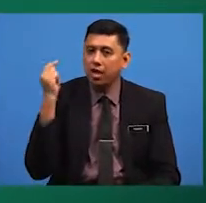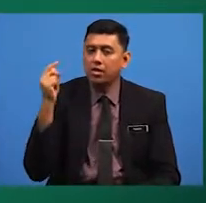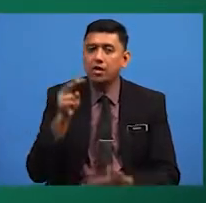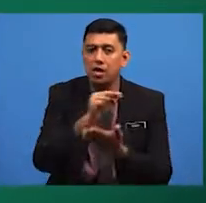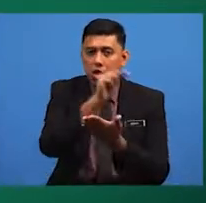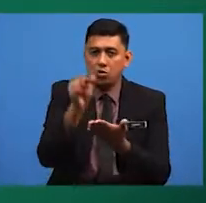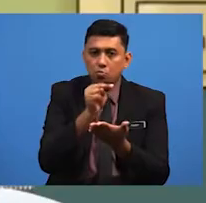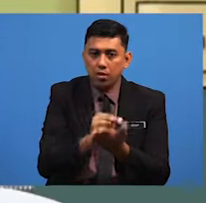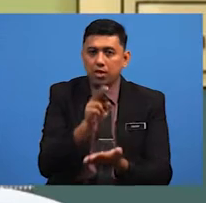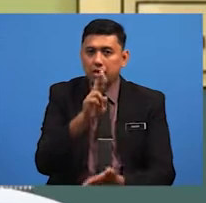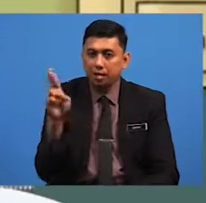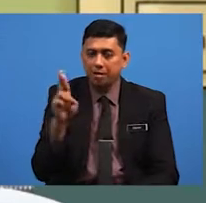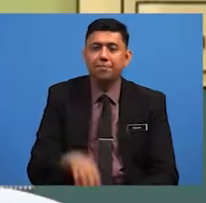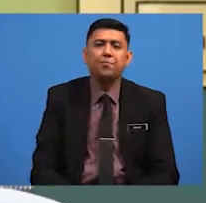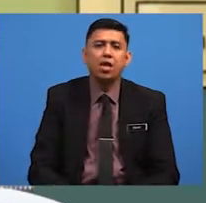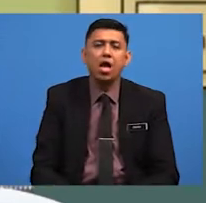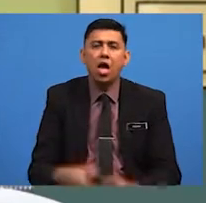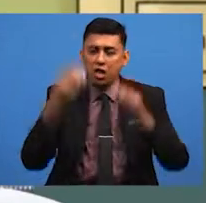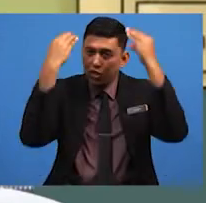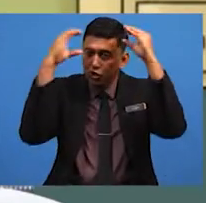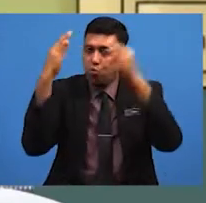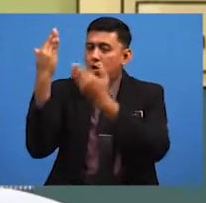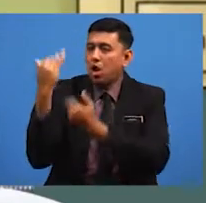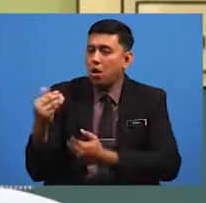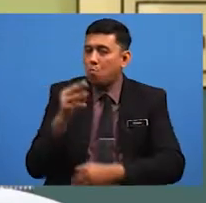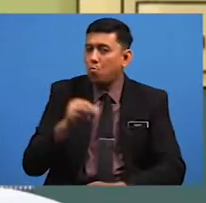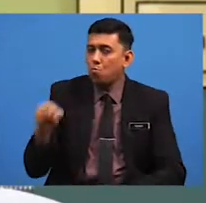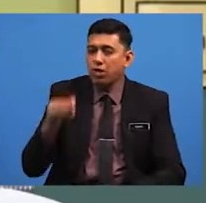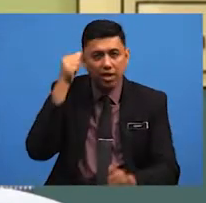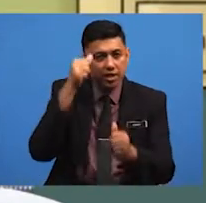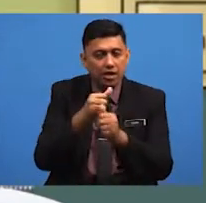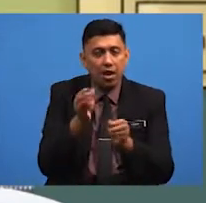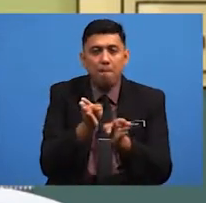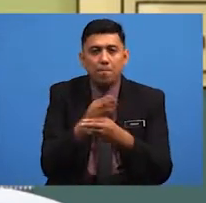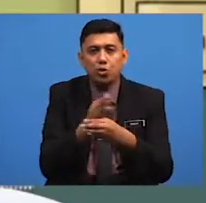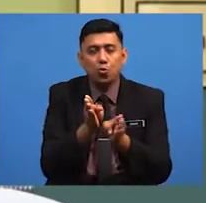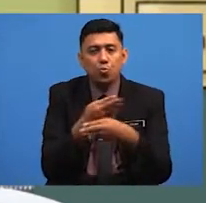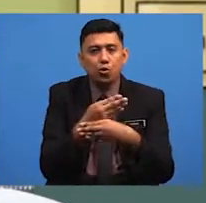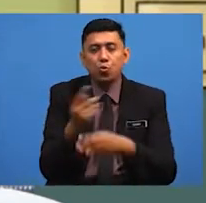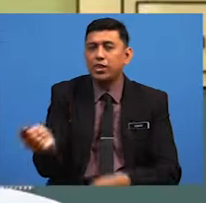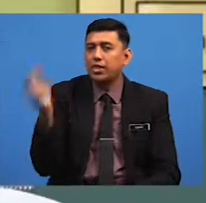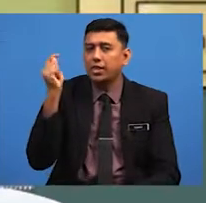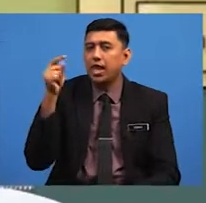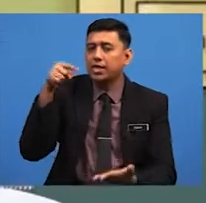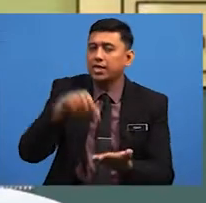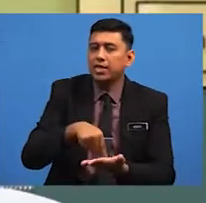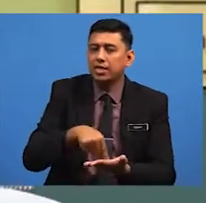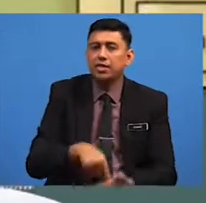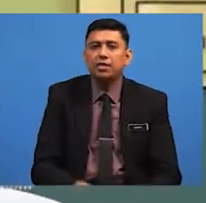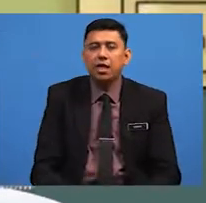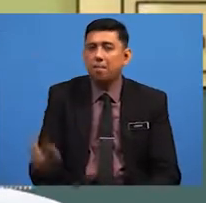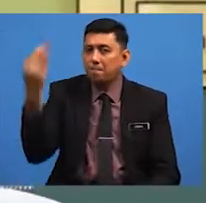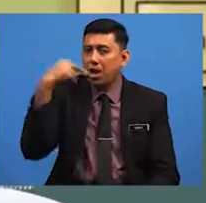nuklir cek gua harap murid-murid dapat diingat bentuk-bentuk tenaga ini